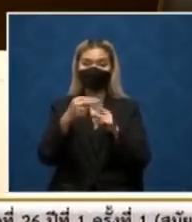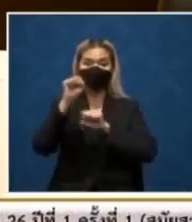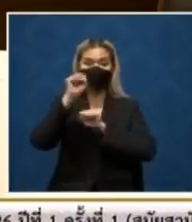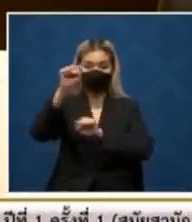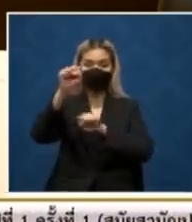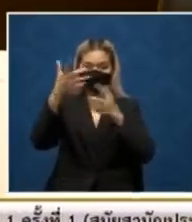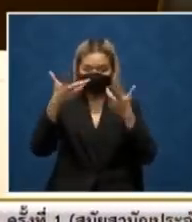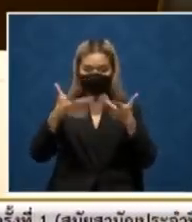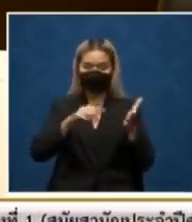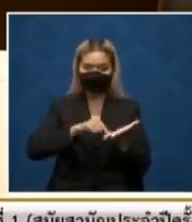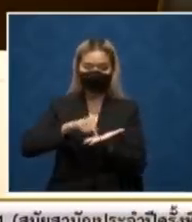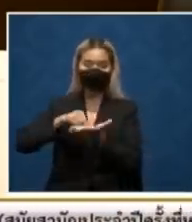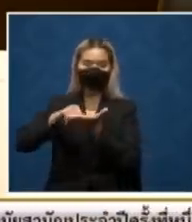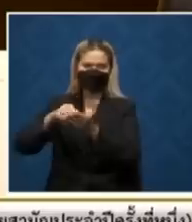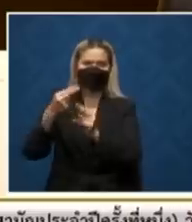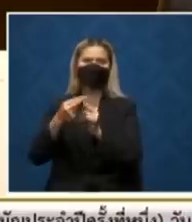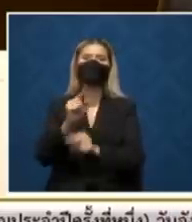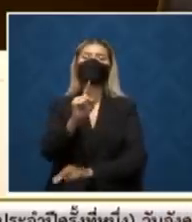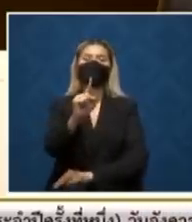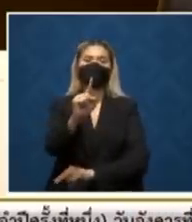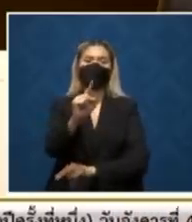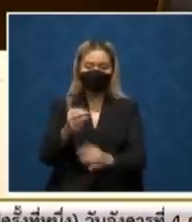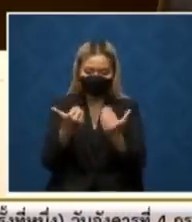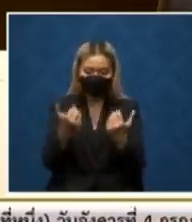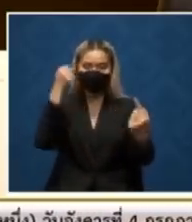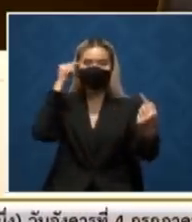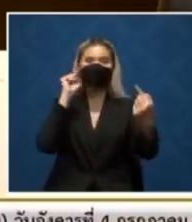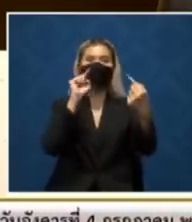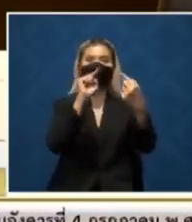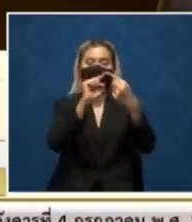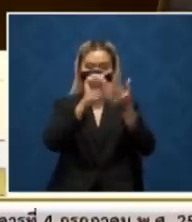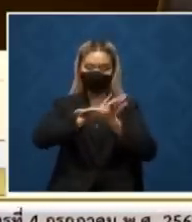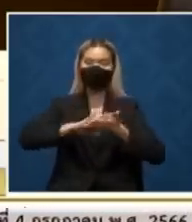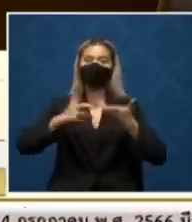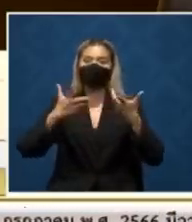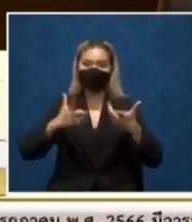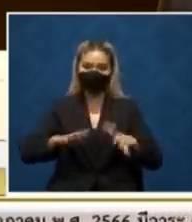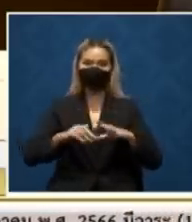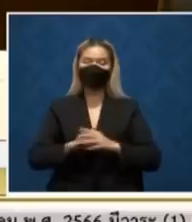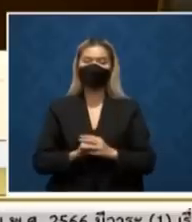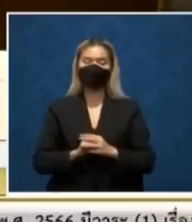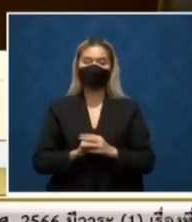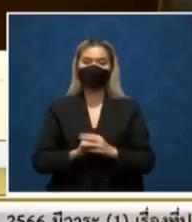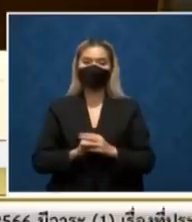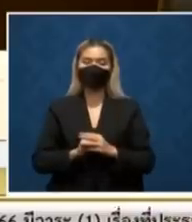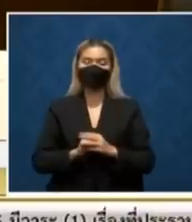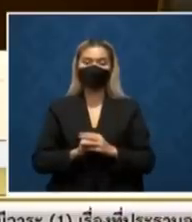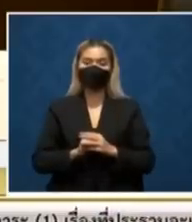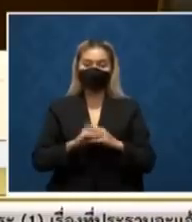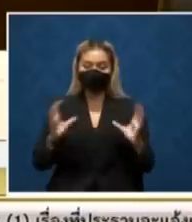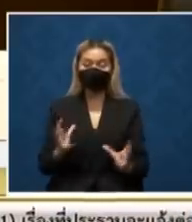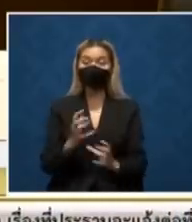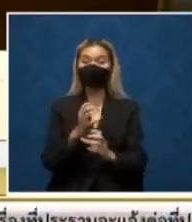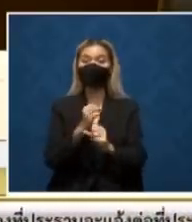คุณวิทยายังอยู่ไหมคะสัญญาณอาจจะขาดหายไปทีมงานลองเช็คหน่อยนะคะได้ยินไหมคะคุณวิทยาคะ ได้ยินครับ กลับมา